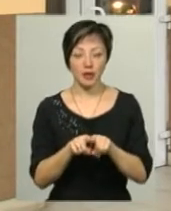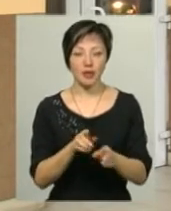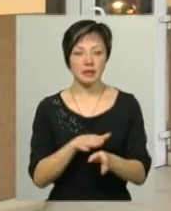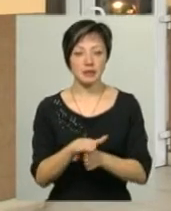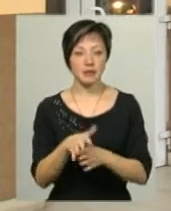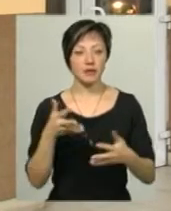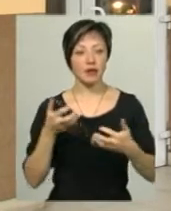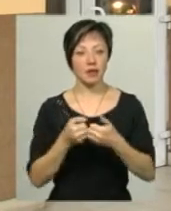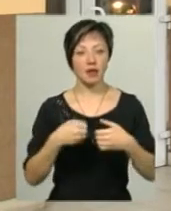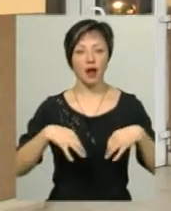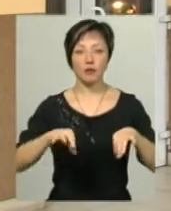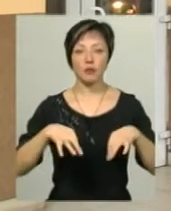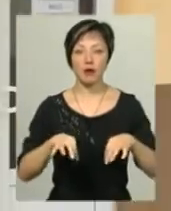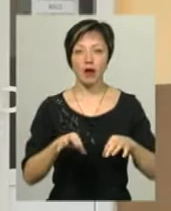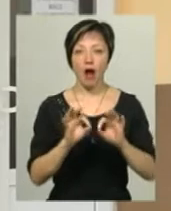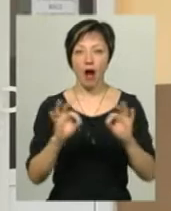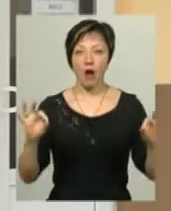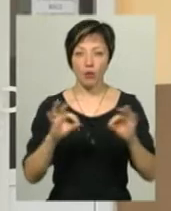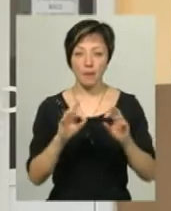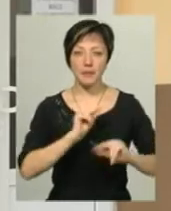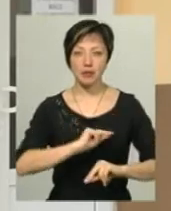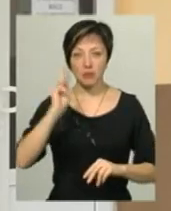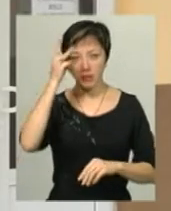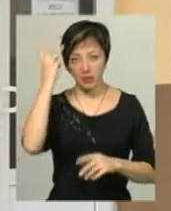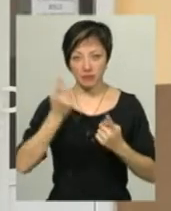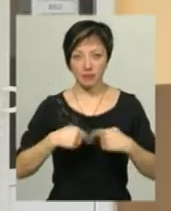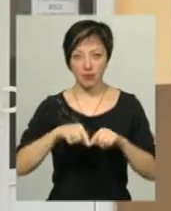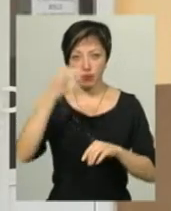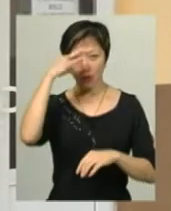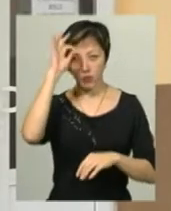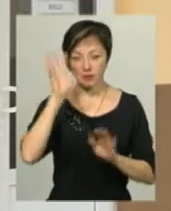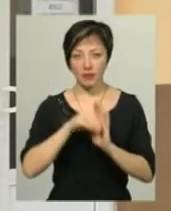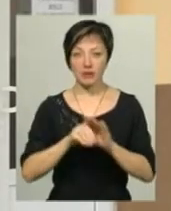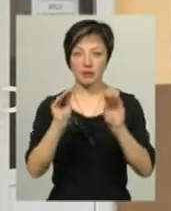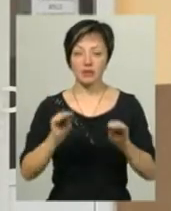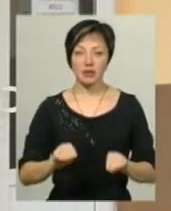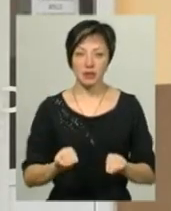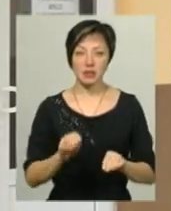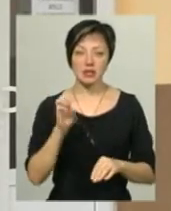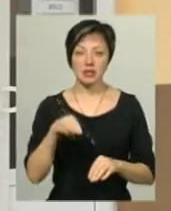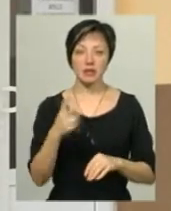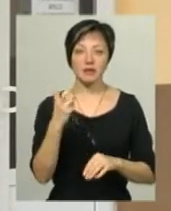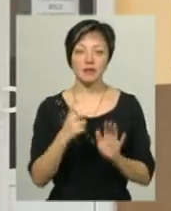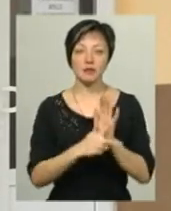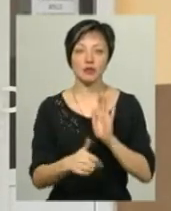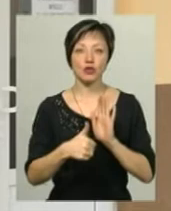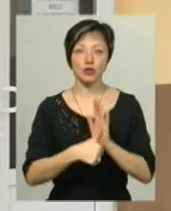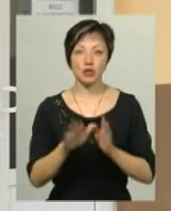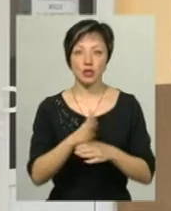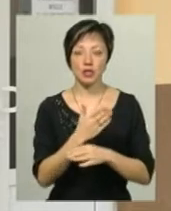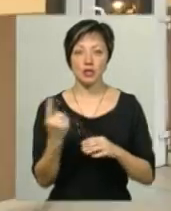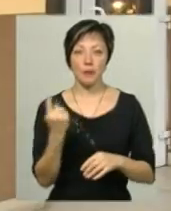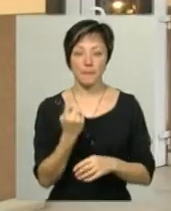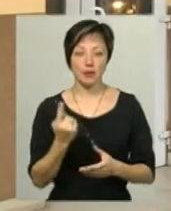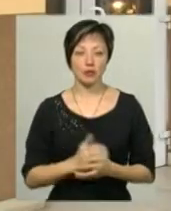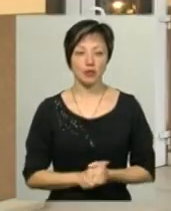здійснив наїзд на автомобіль Audi A6. Працівниками Хмельницького відділу поліції внесено відомості в ЄРДР за статтею 286 частина